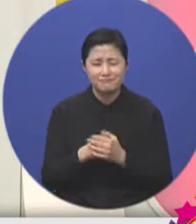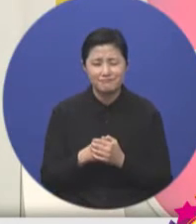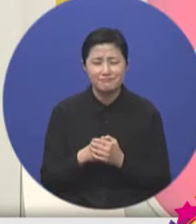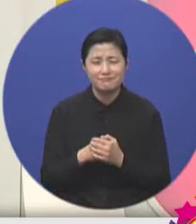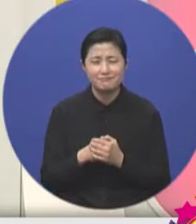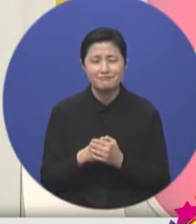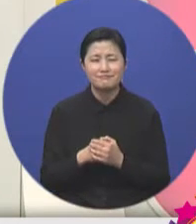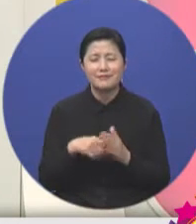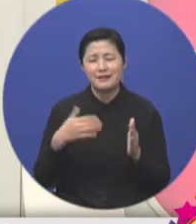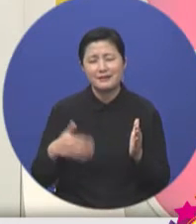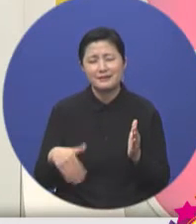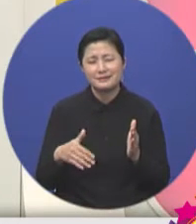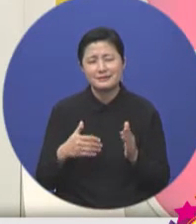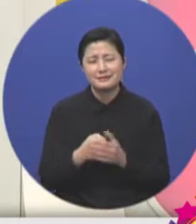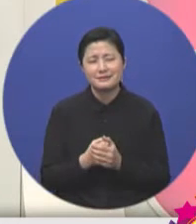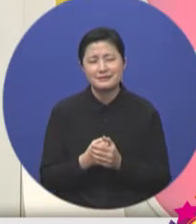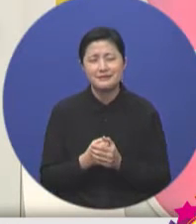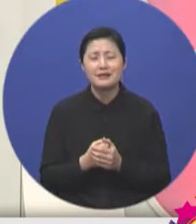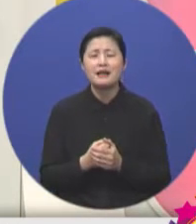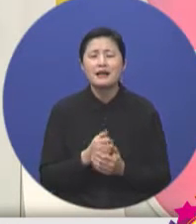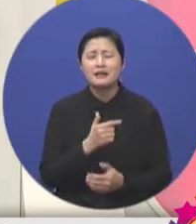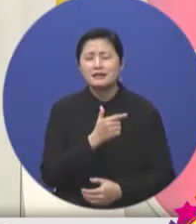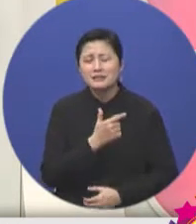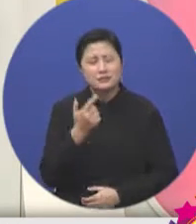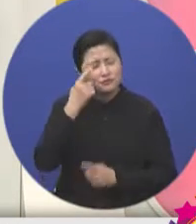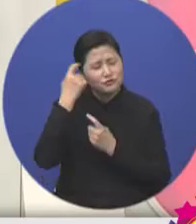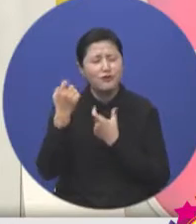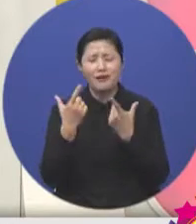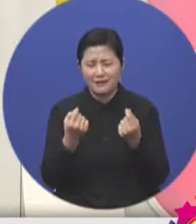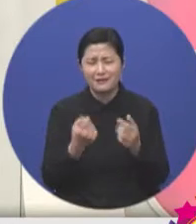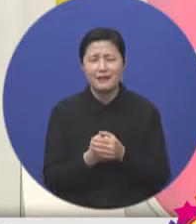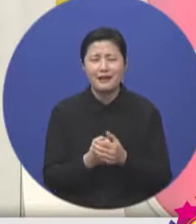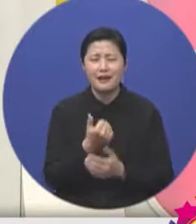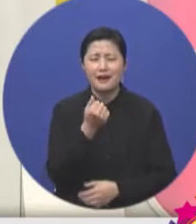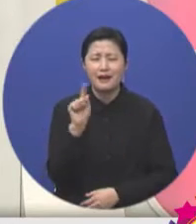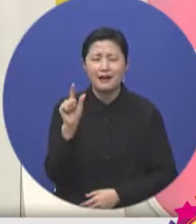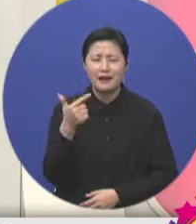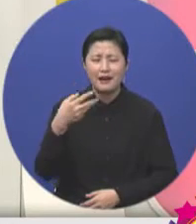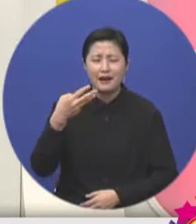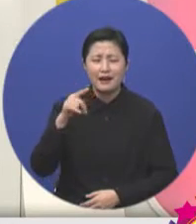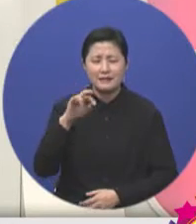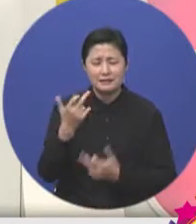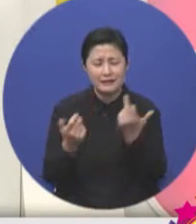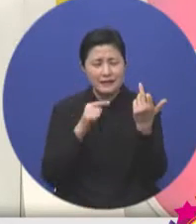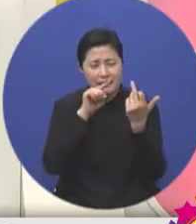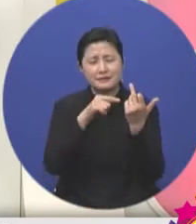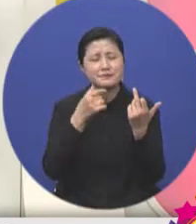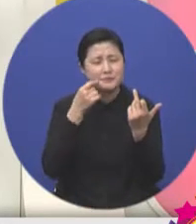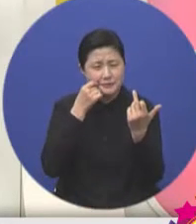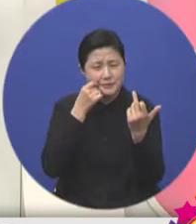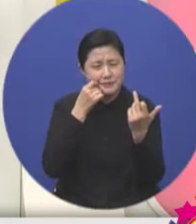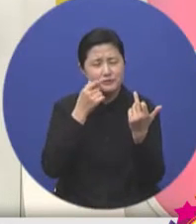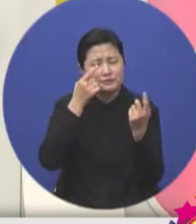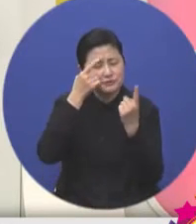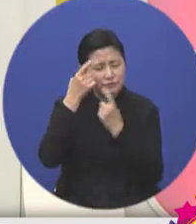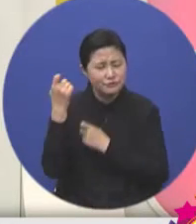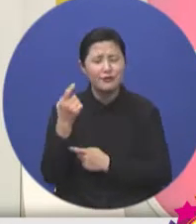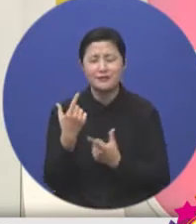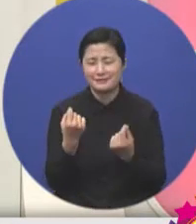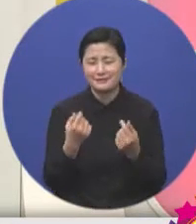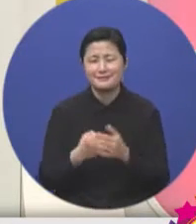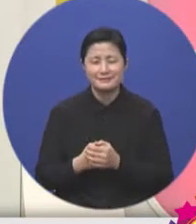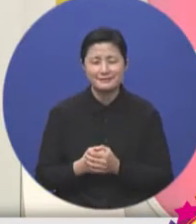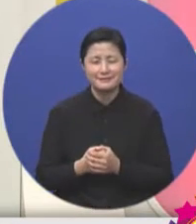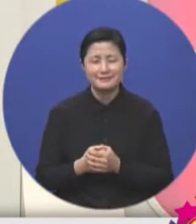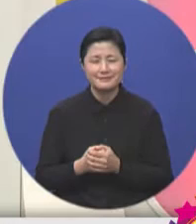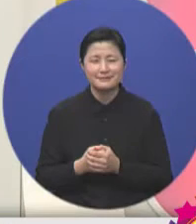지금 아직까지는. 어떻게 그게 큰 추억인 것 같아요. 한 번은 못 가본. 그러니까 그게 안 가본 게 또 추억이야. 네, 못 야,